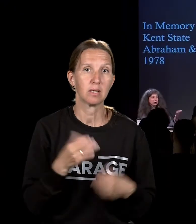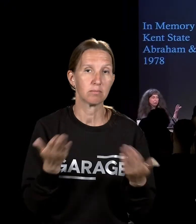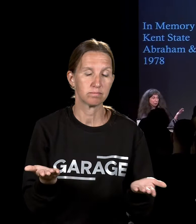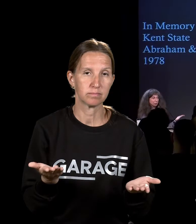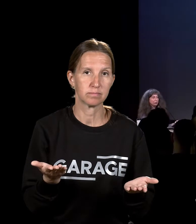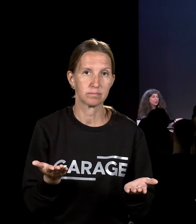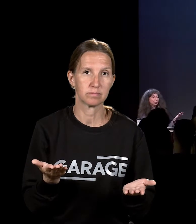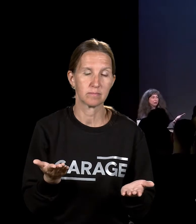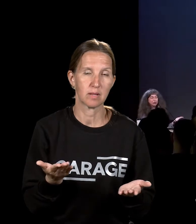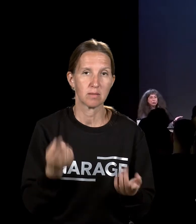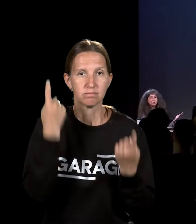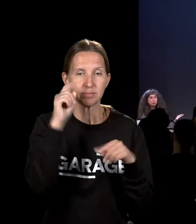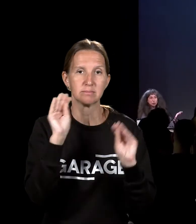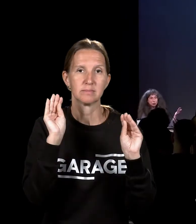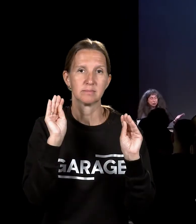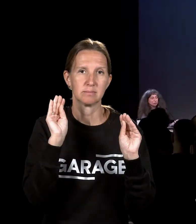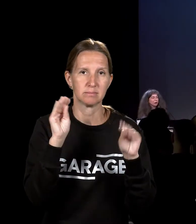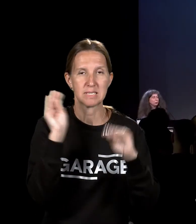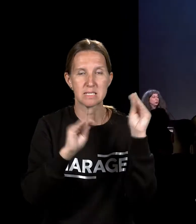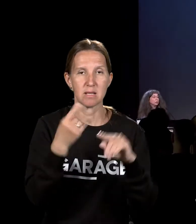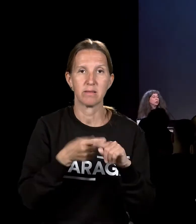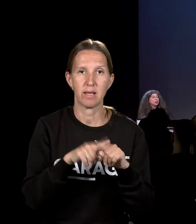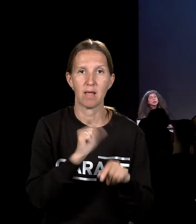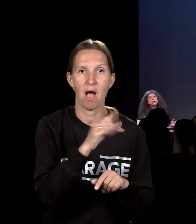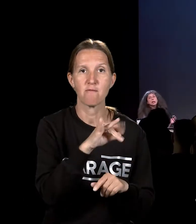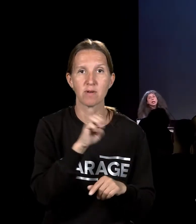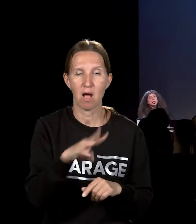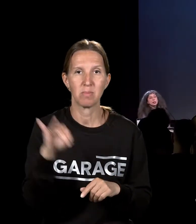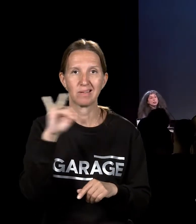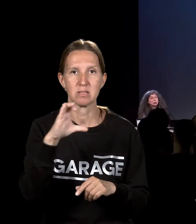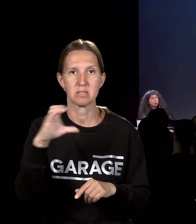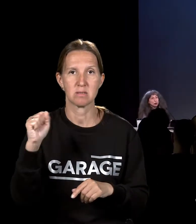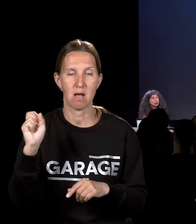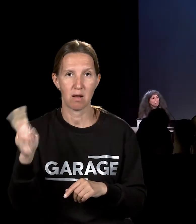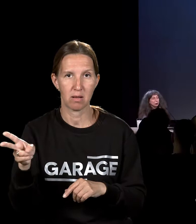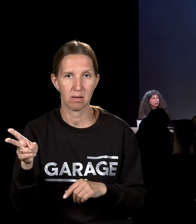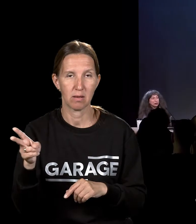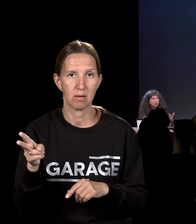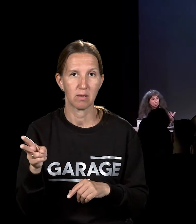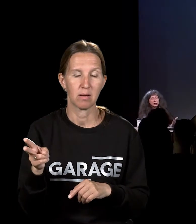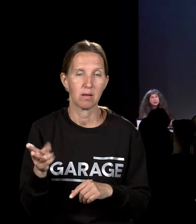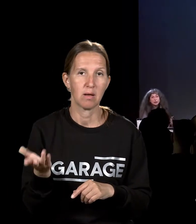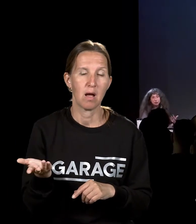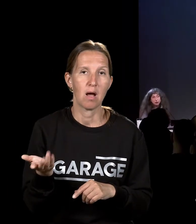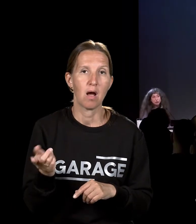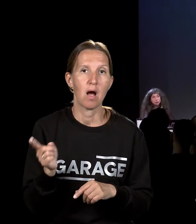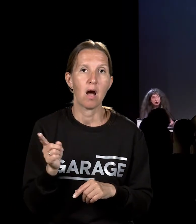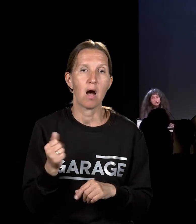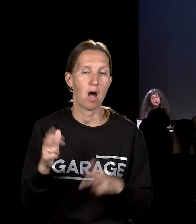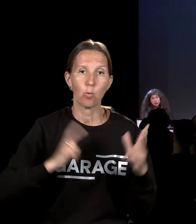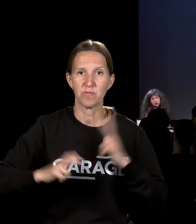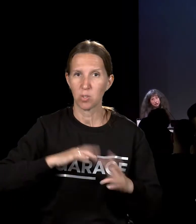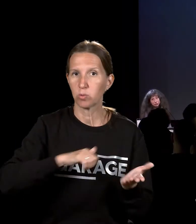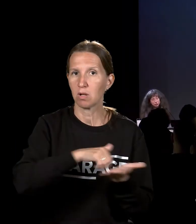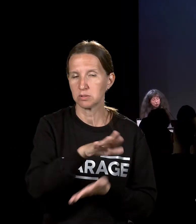сделаны эти фигуры, вот такой вот Авраама, такой Исаак. То, от чего отказался немедленно